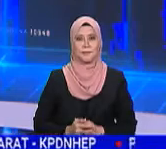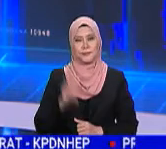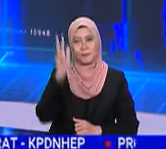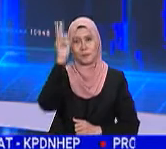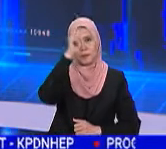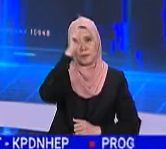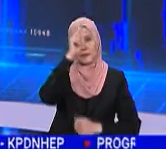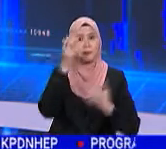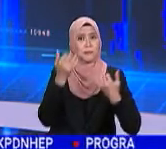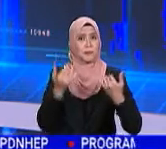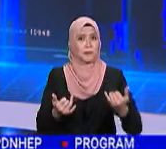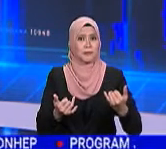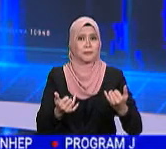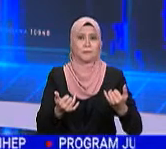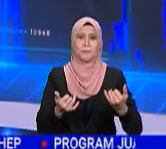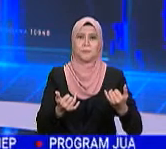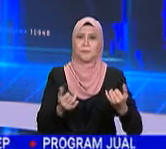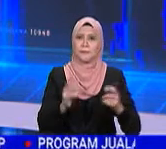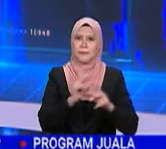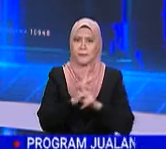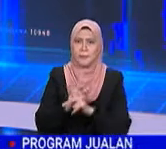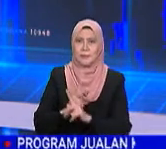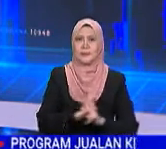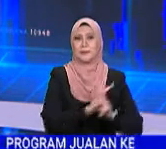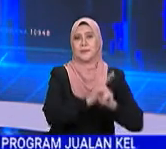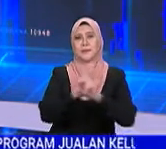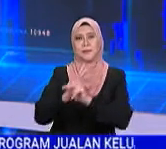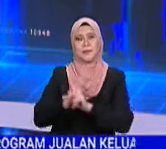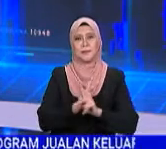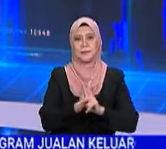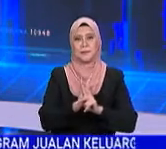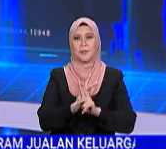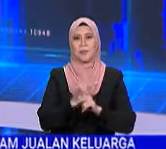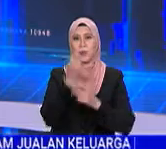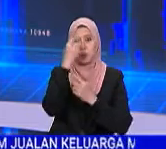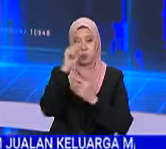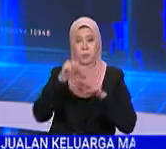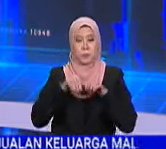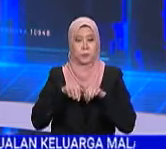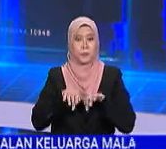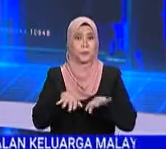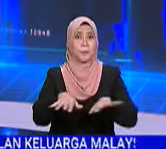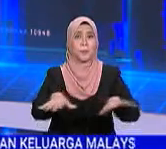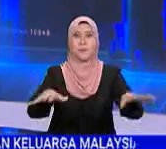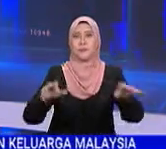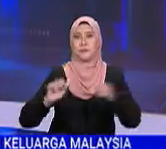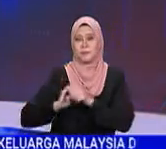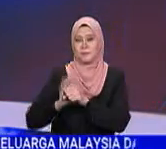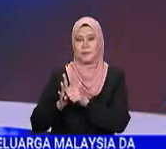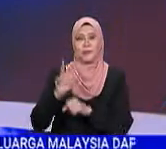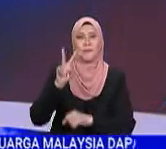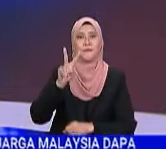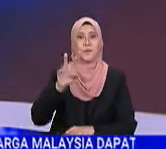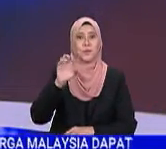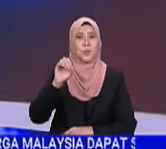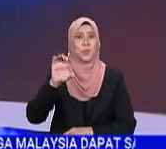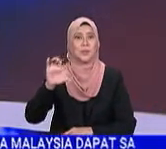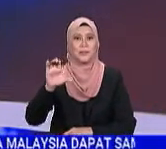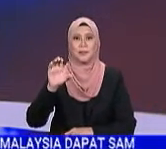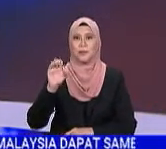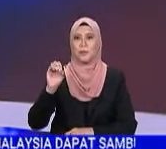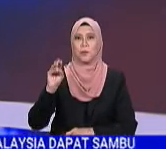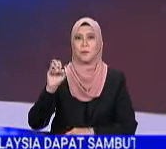Kerajaan berada pada tahap yang sangat berjaga-jaga dalam menangani penyebaran varian membimbangkan VOC